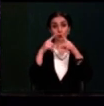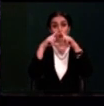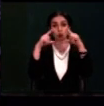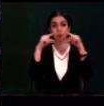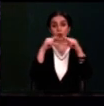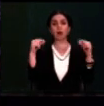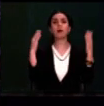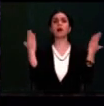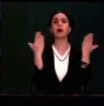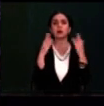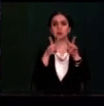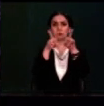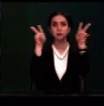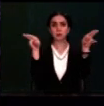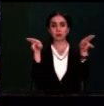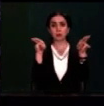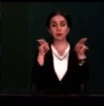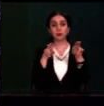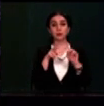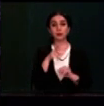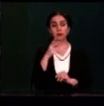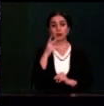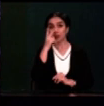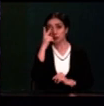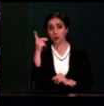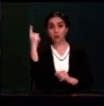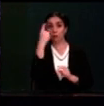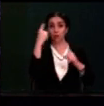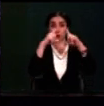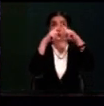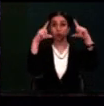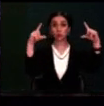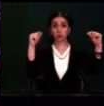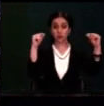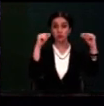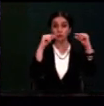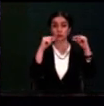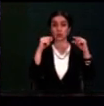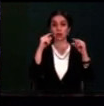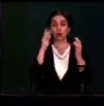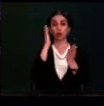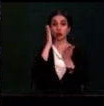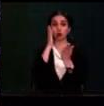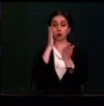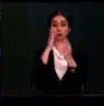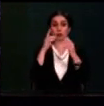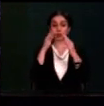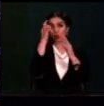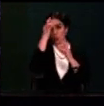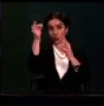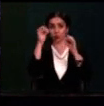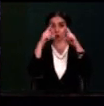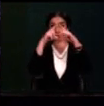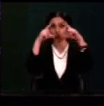ko'raylikchi, uchburchakning qanday turlari bor edi? Birinchi uchburchagimiz to'g'ri burchakli uchburchak,